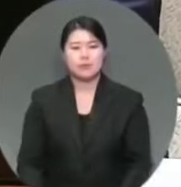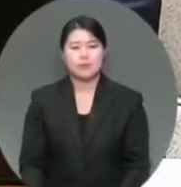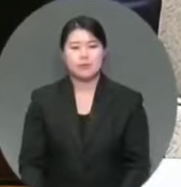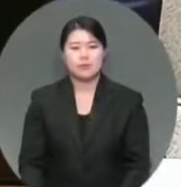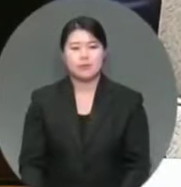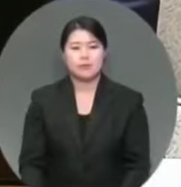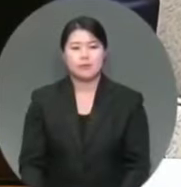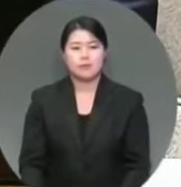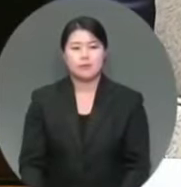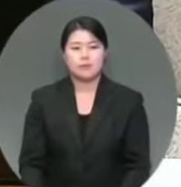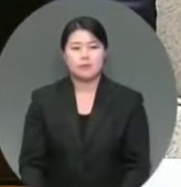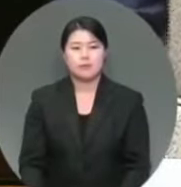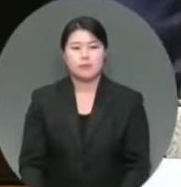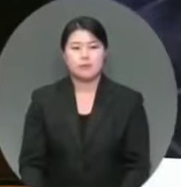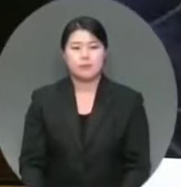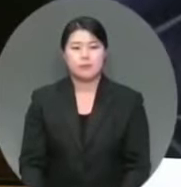네.